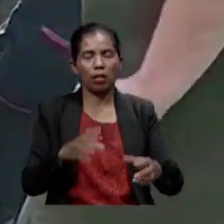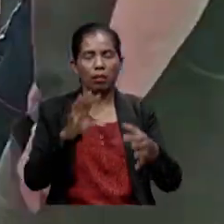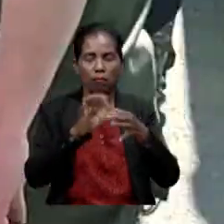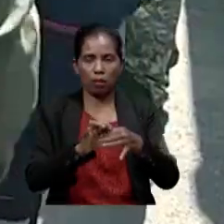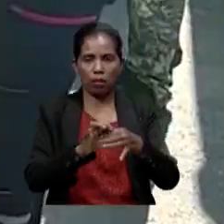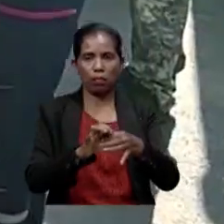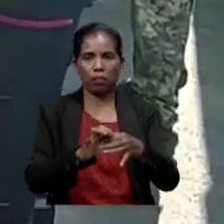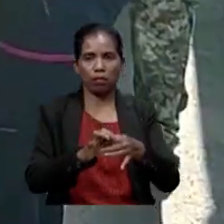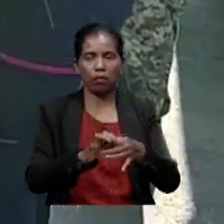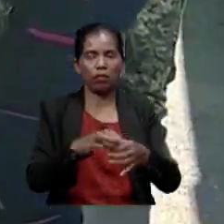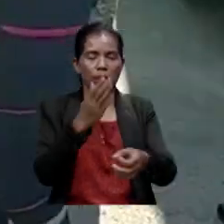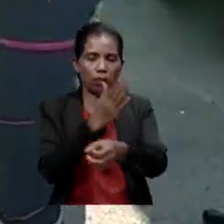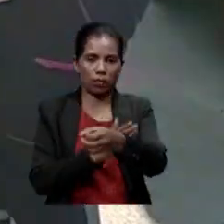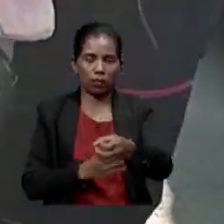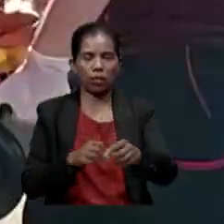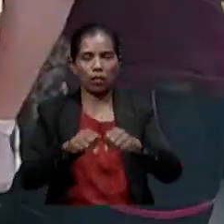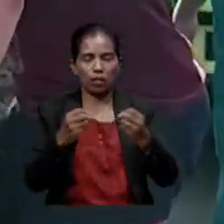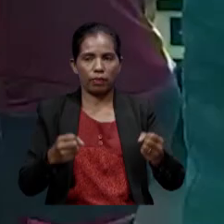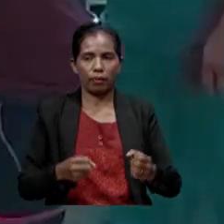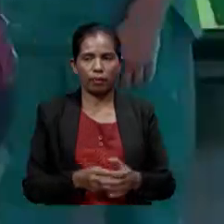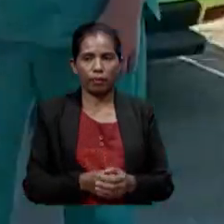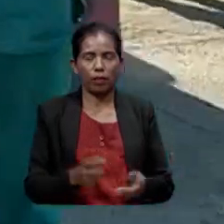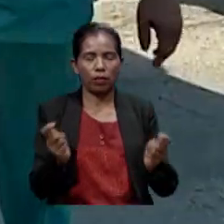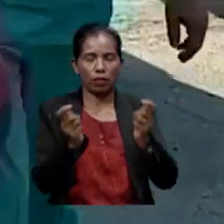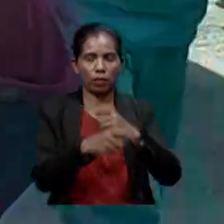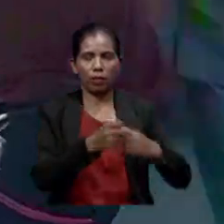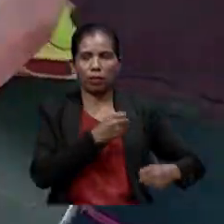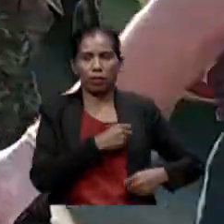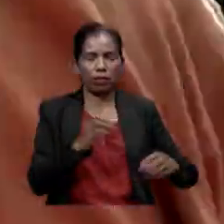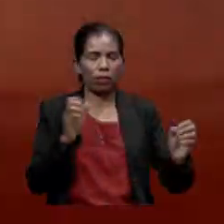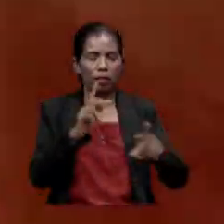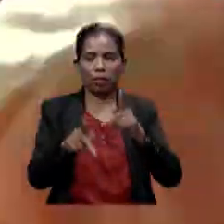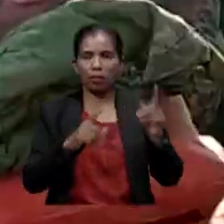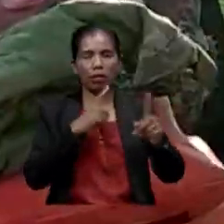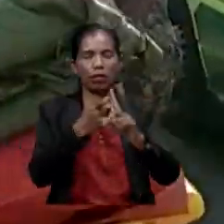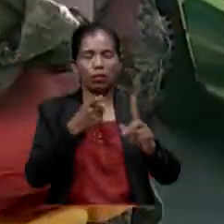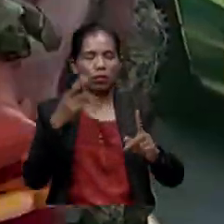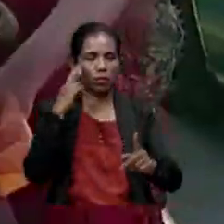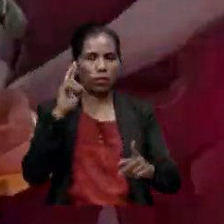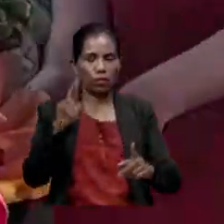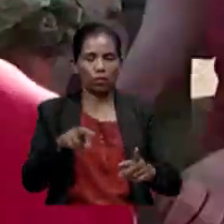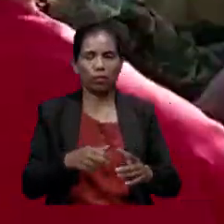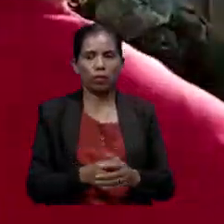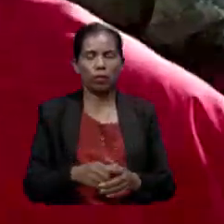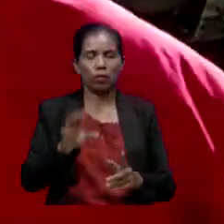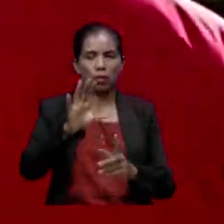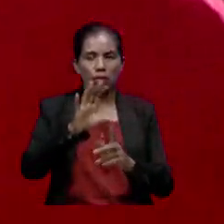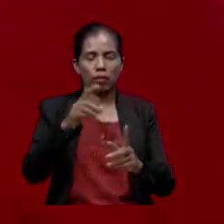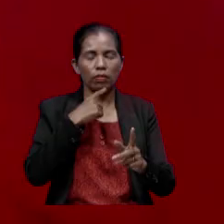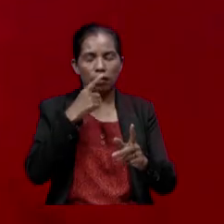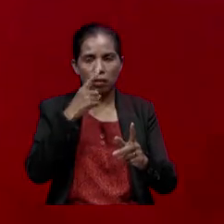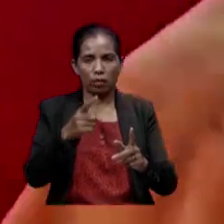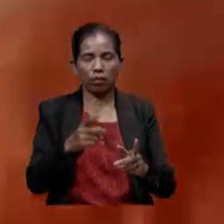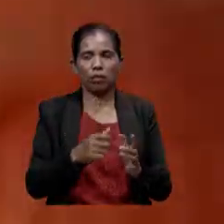hetan amputasaun relasiona ho troka prisioneru ne la iha komentaru ruma husi Rusia. Mebesefi autoproklamada